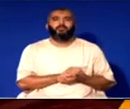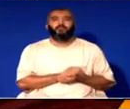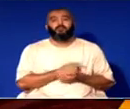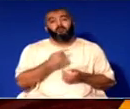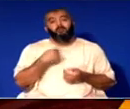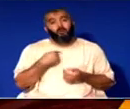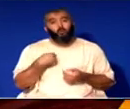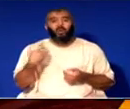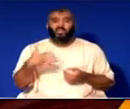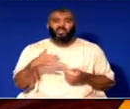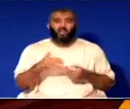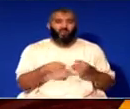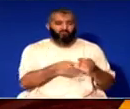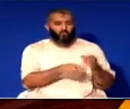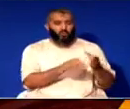على المصحف